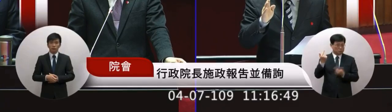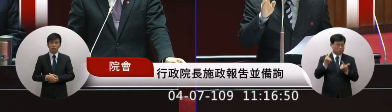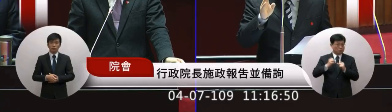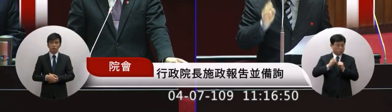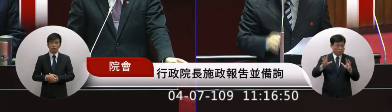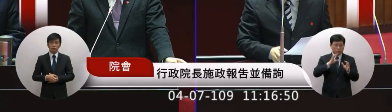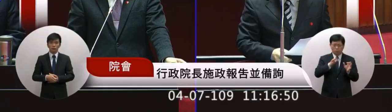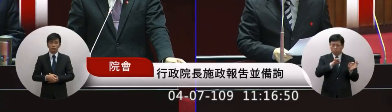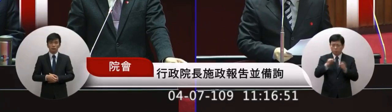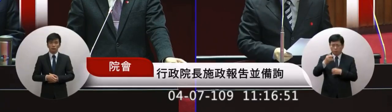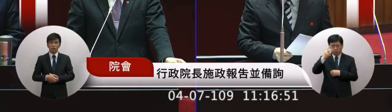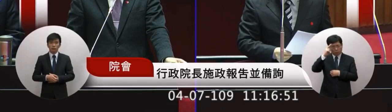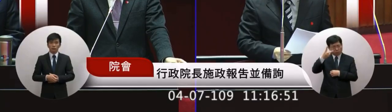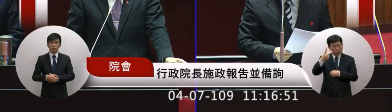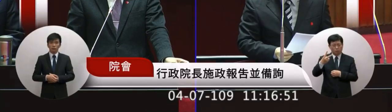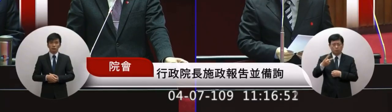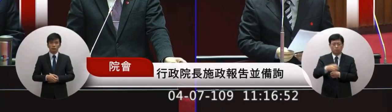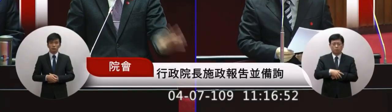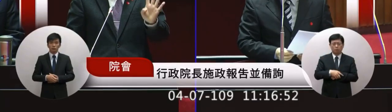法，时间慢2天，到